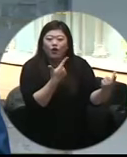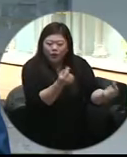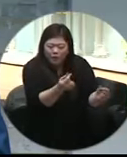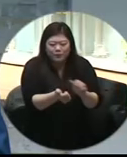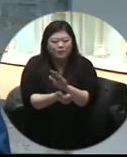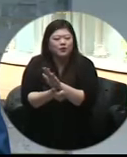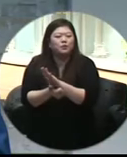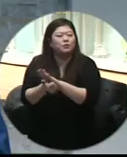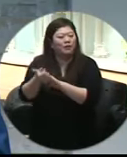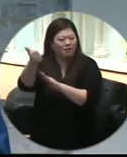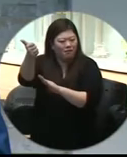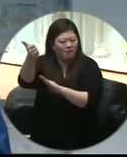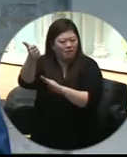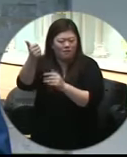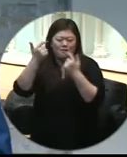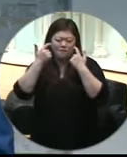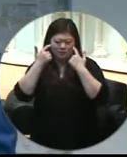붙잡고